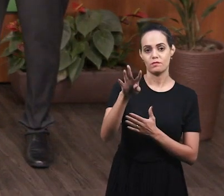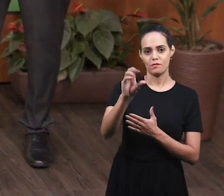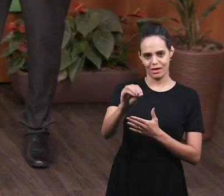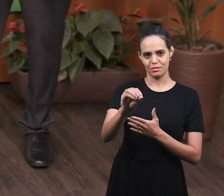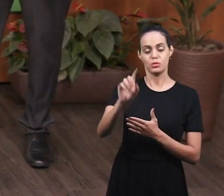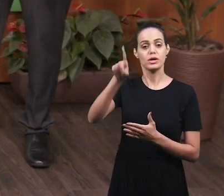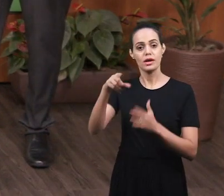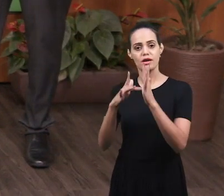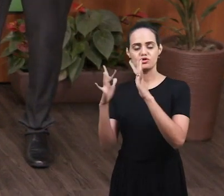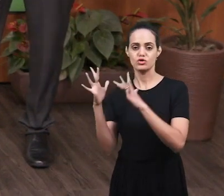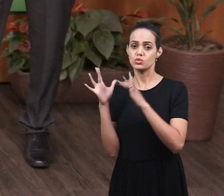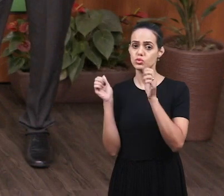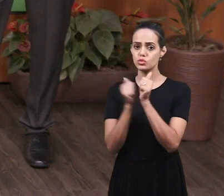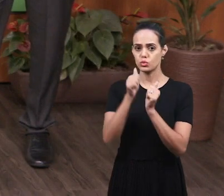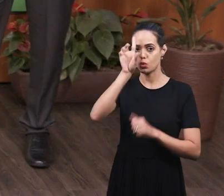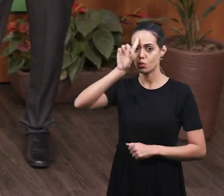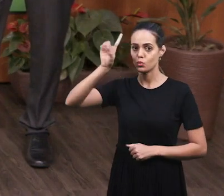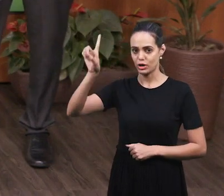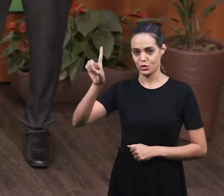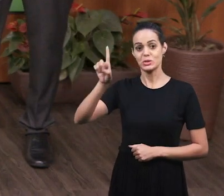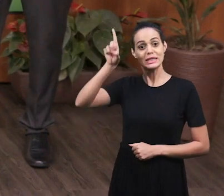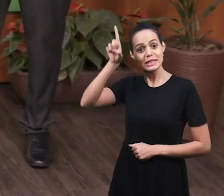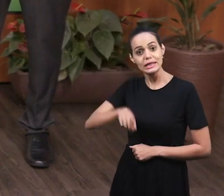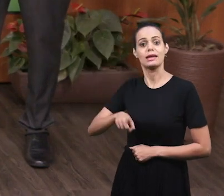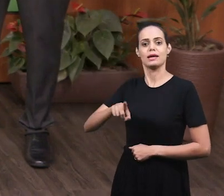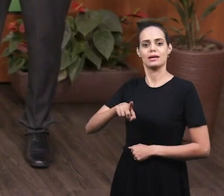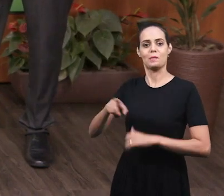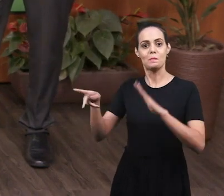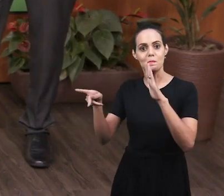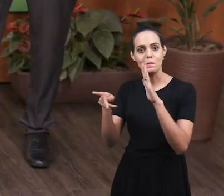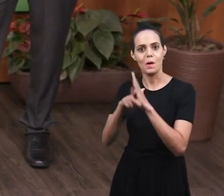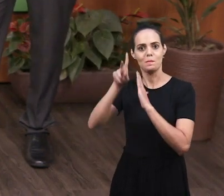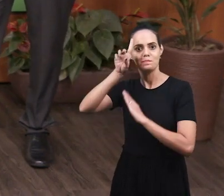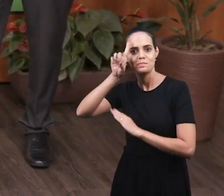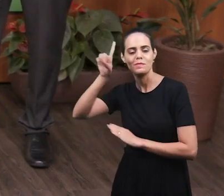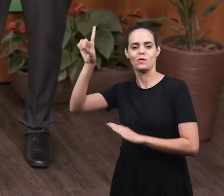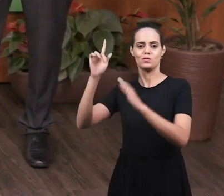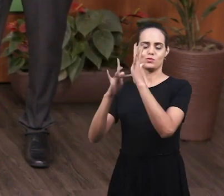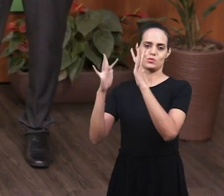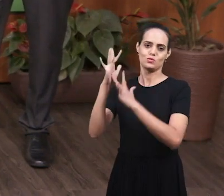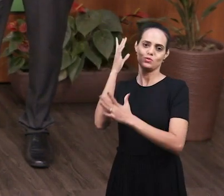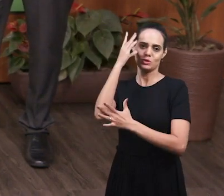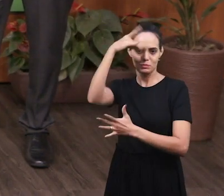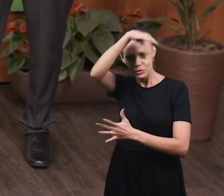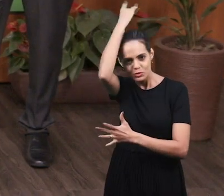était le Verbe, et le Verbe était avec Dieu, et le Verbe était Dieu. » Amen.